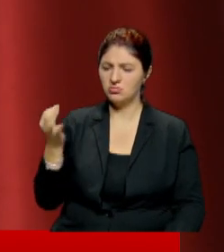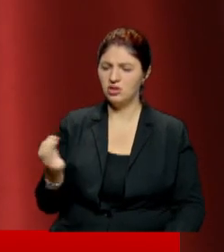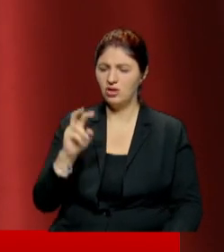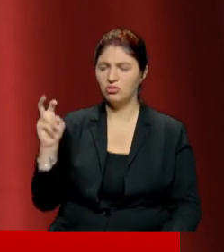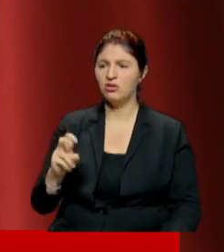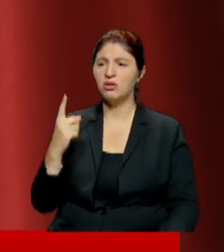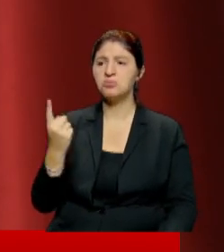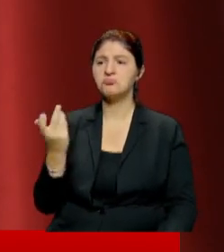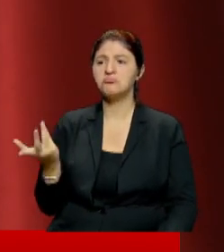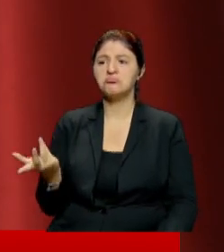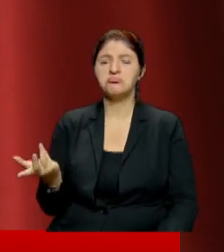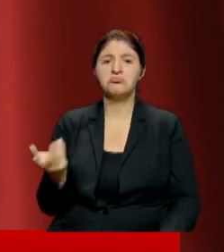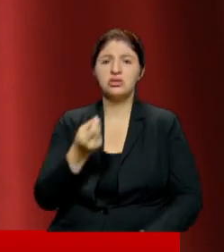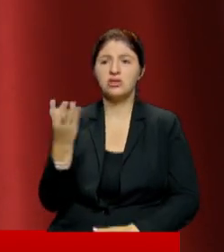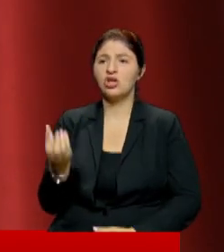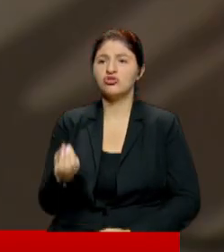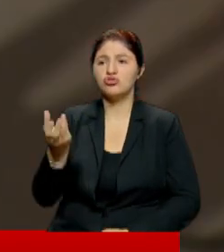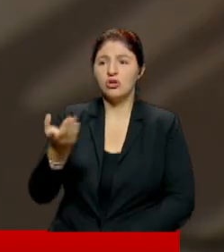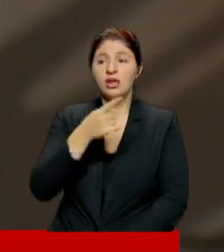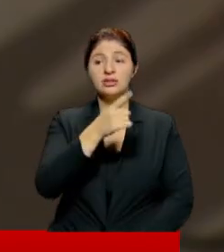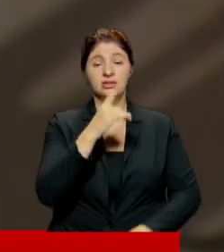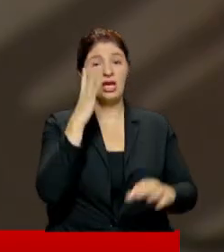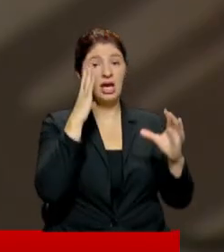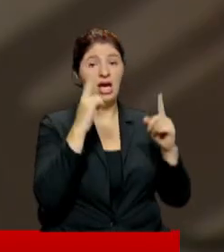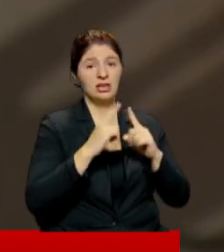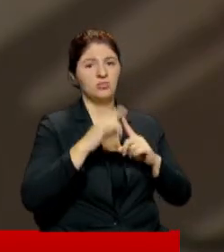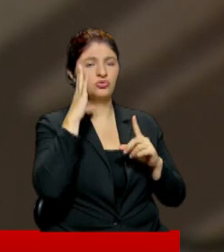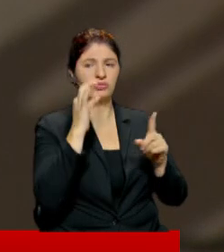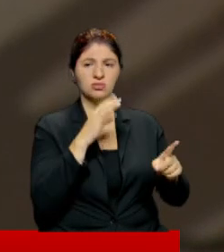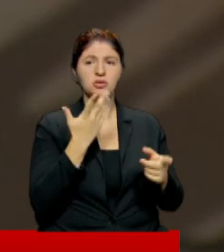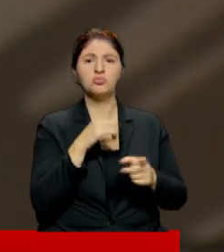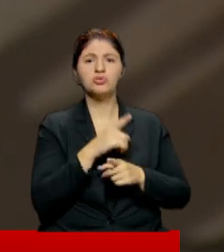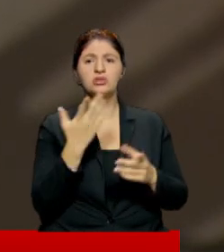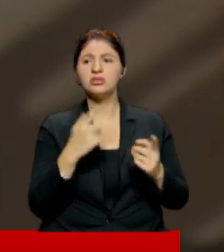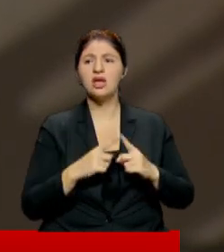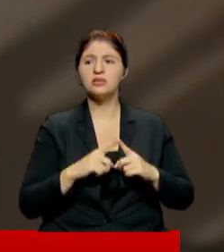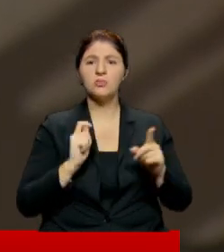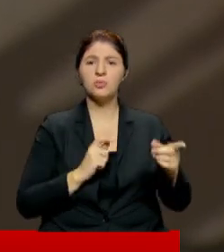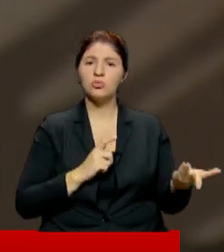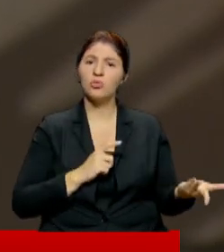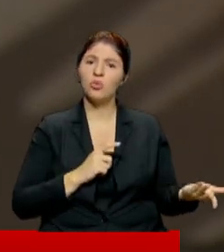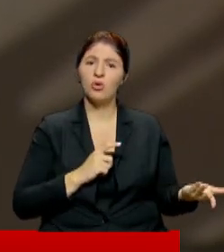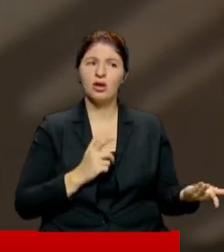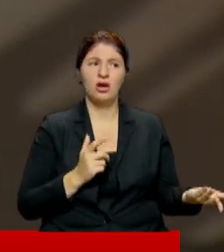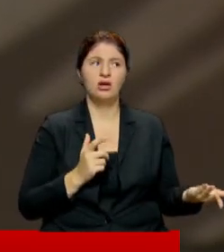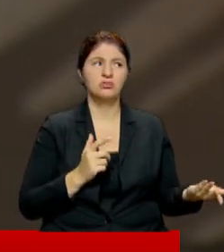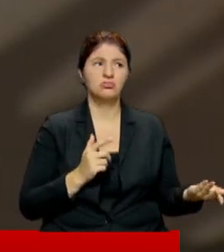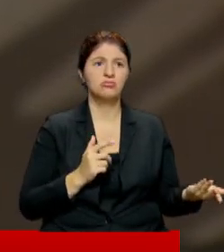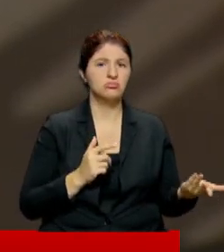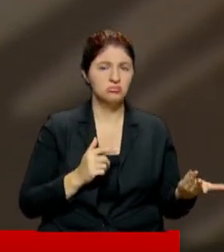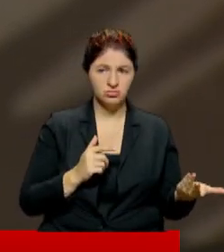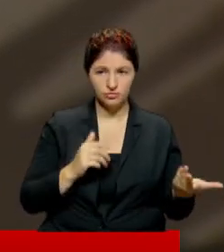milyar dolarlık bir rakam olarak hesap olmalısınız Peki bu yani nasıl hesaplanıyor yani